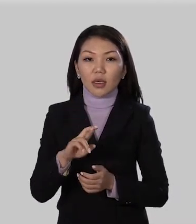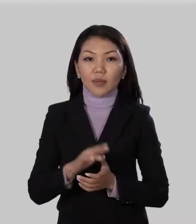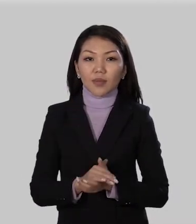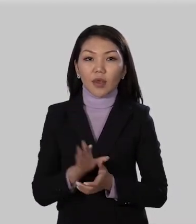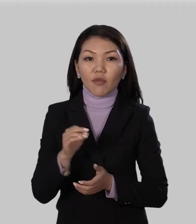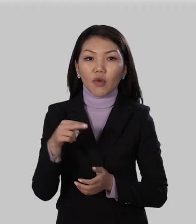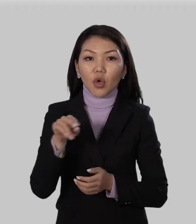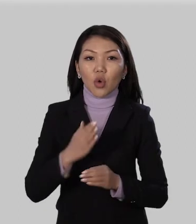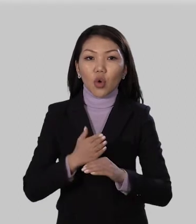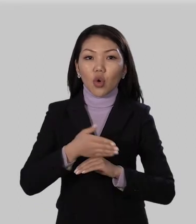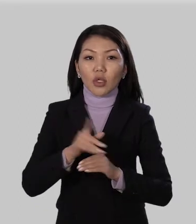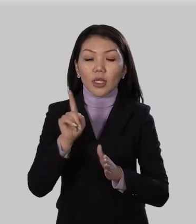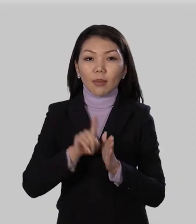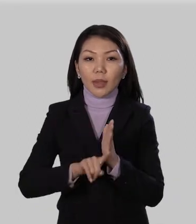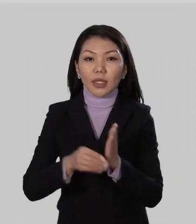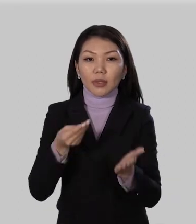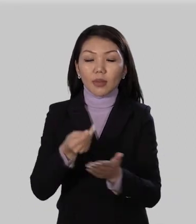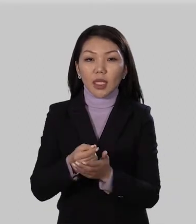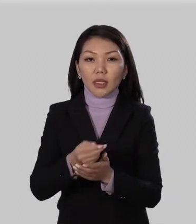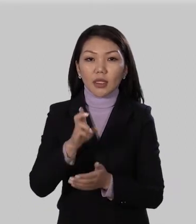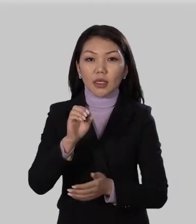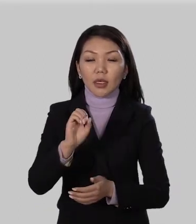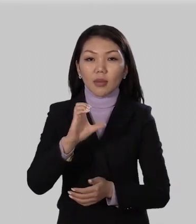Вход без платы, бесплатный.